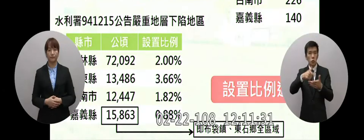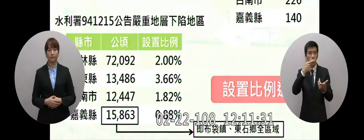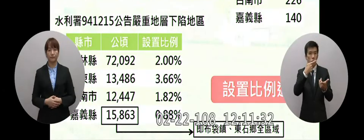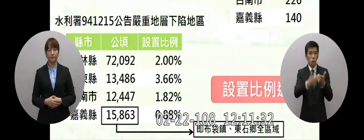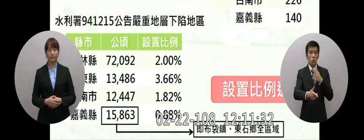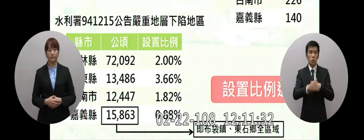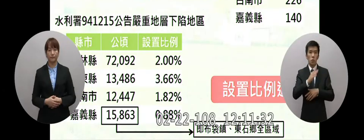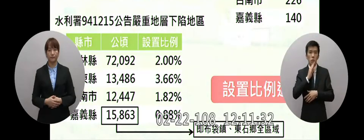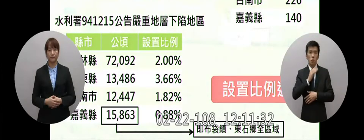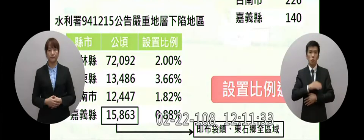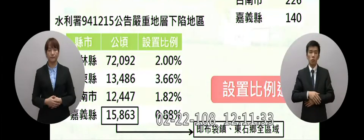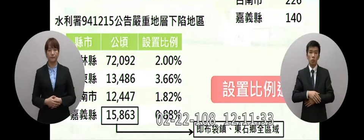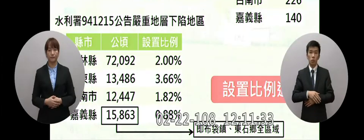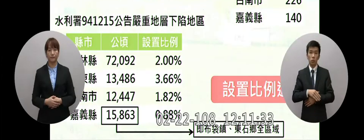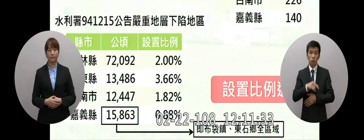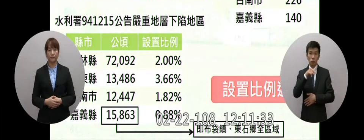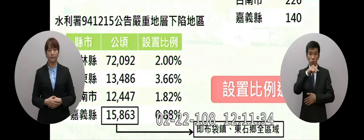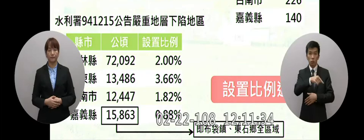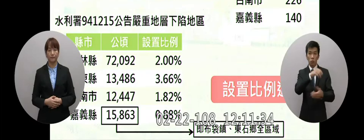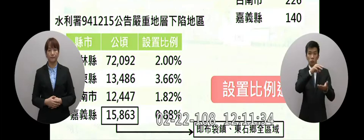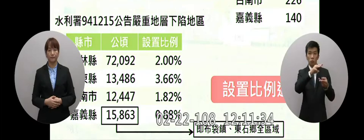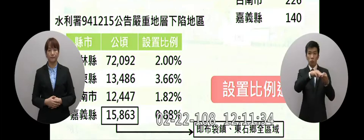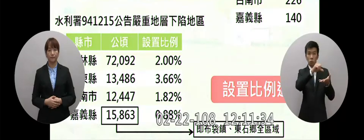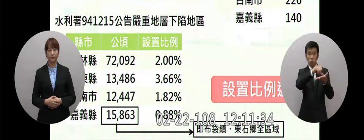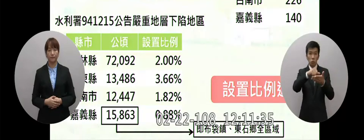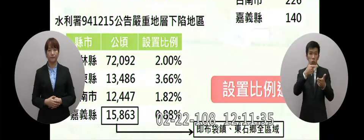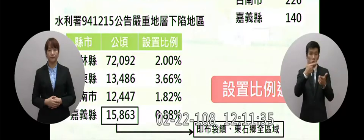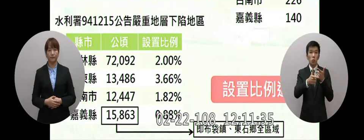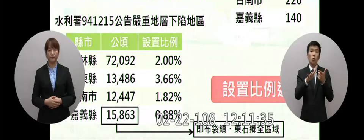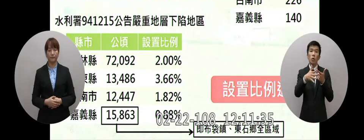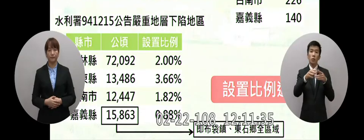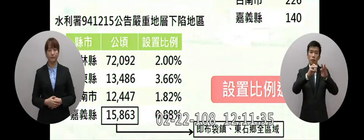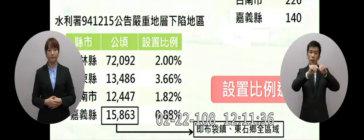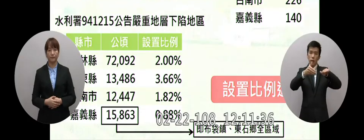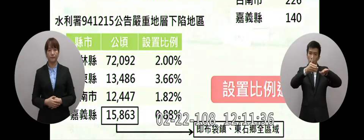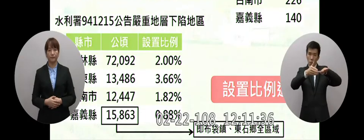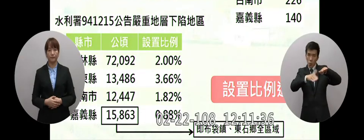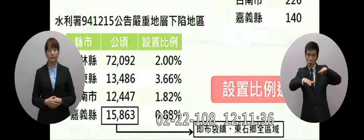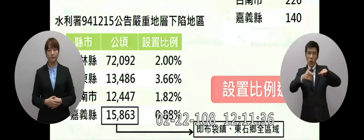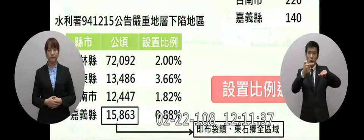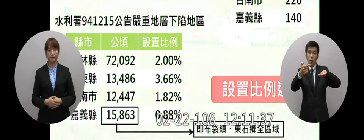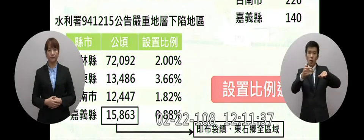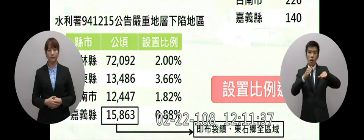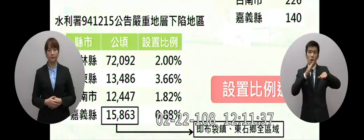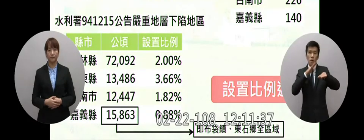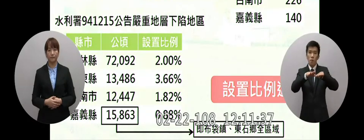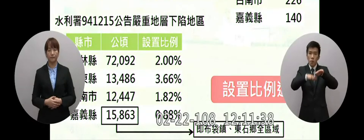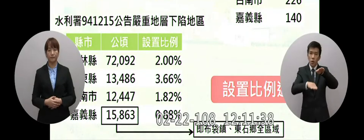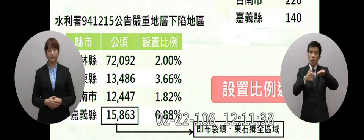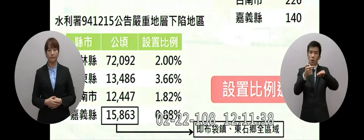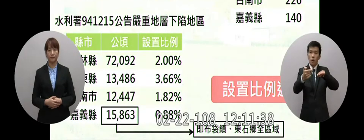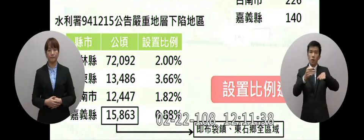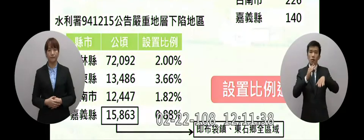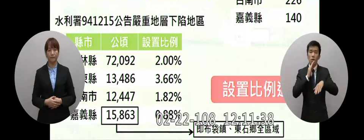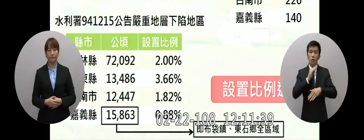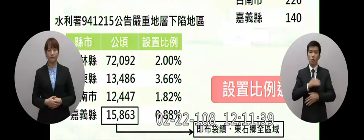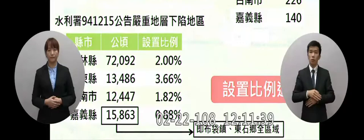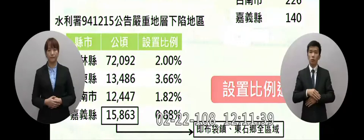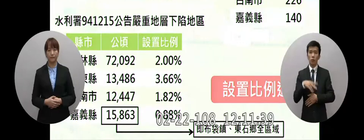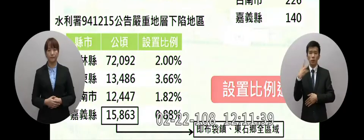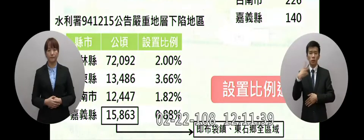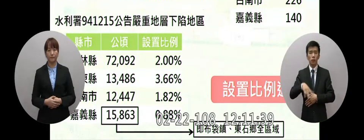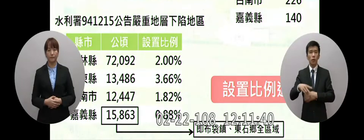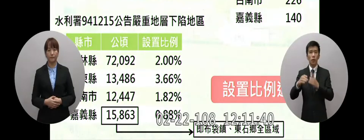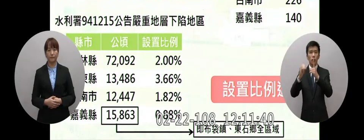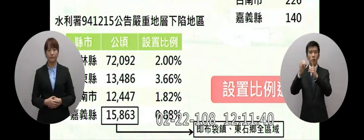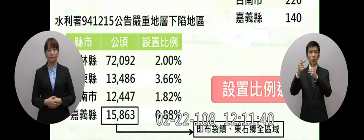作。那我们这个地方会不适耕作，主要就是开宗明义就是严重地层下限嘛。好，那我比较遗憾的是，在106年